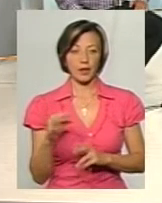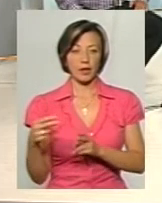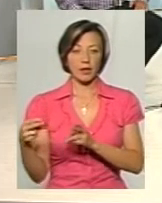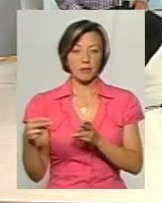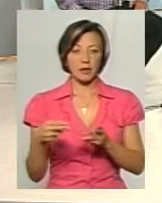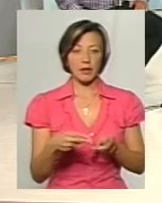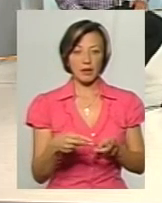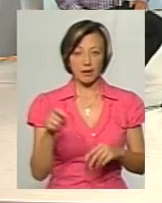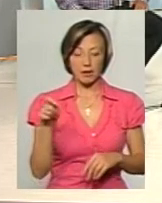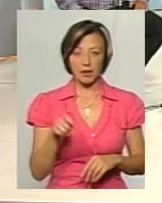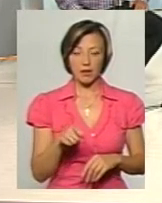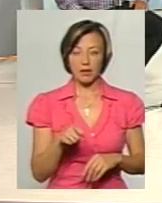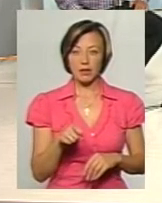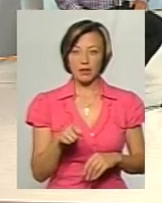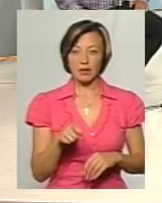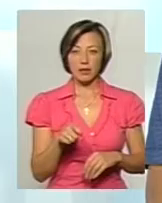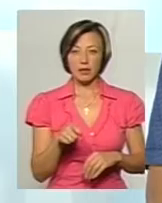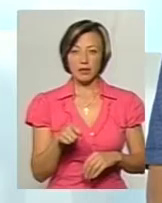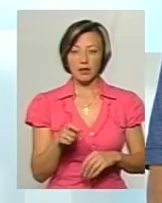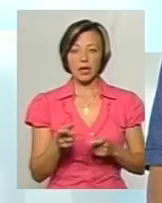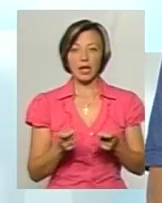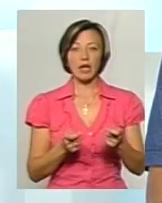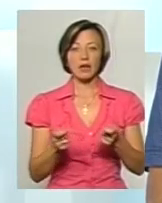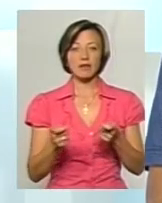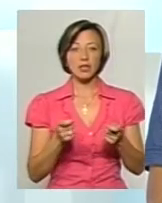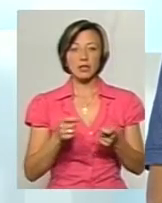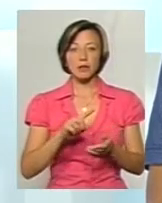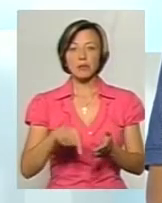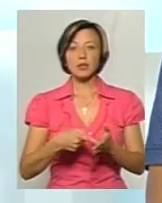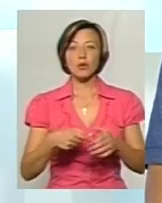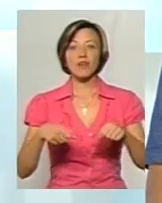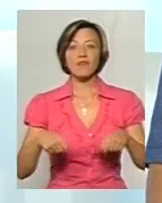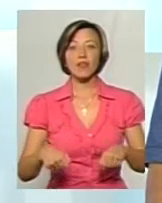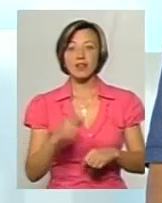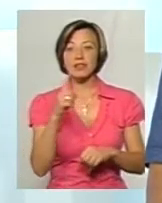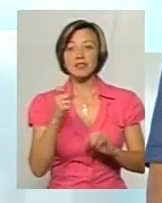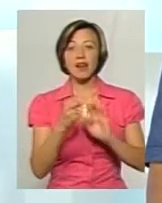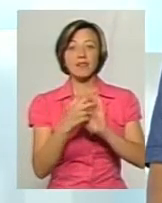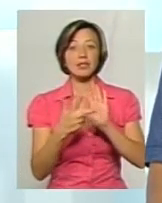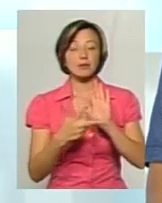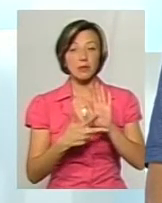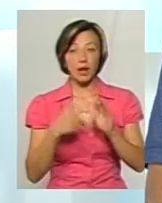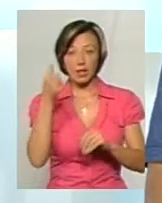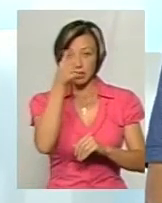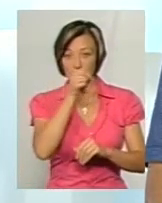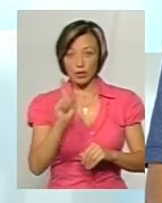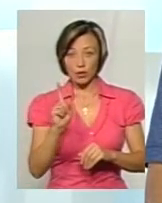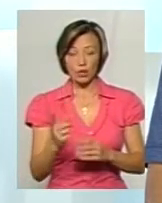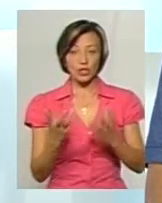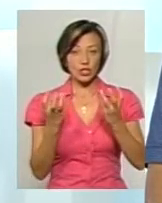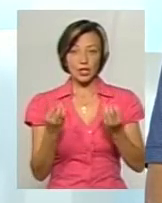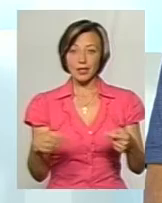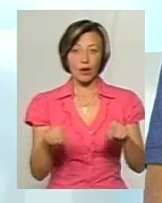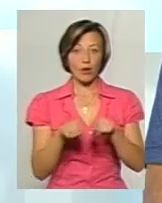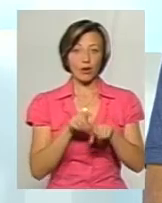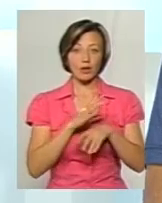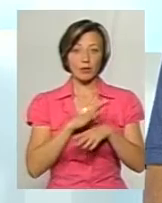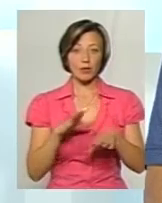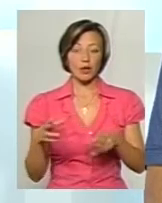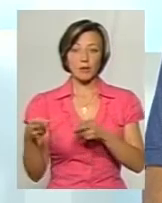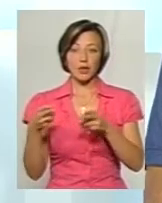приїхали, ну, будемо казати, керівництво нашої міської влади. За 18 років ще такого не було. Приїхало